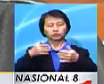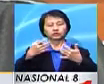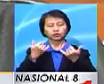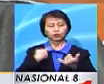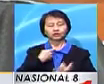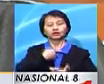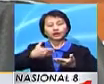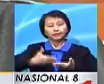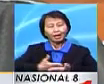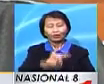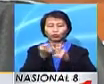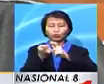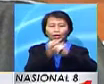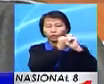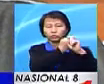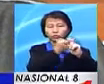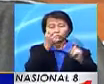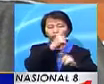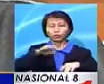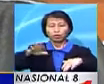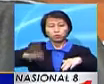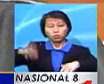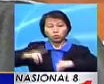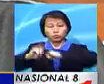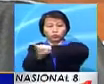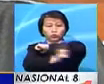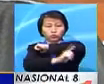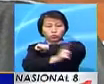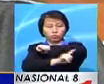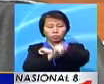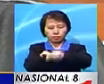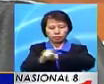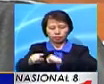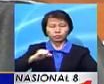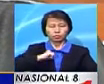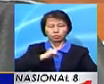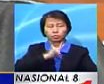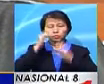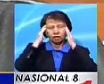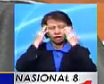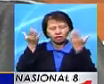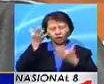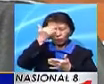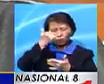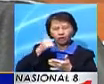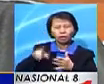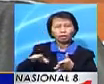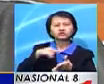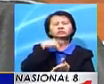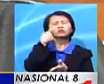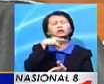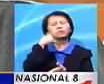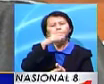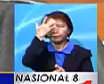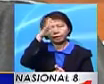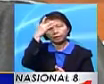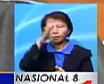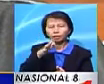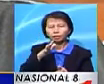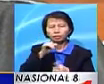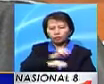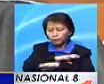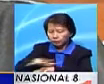gantung sebab kita masih siasat sebab hukuman belum jatuh. Sebab kita tak tahu apa puncanya lagi, siapa